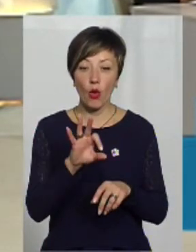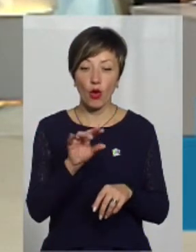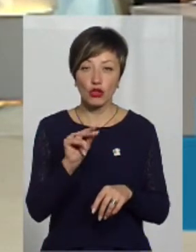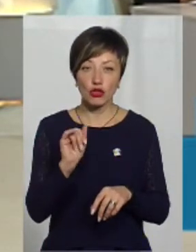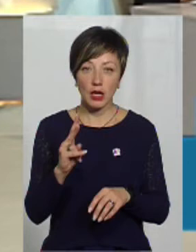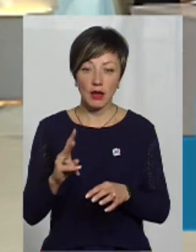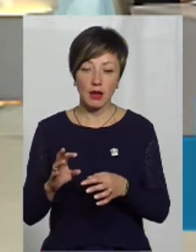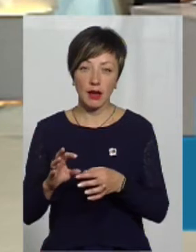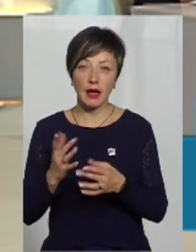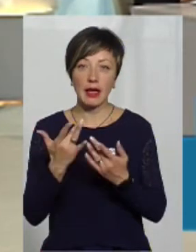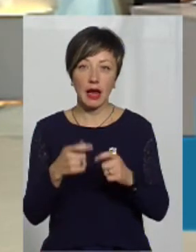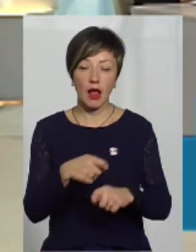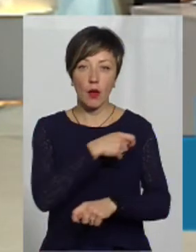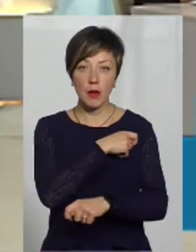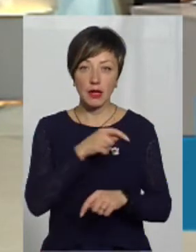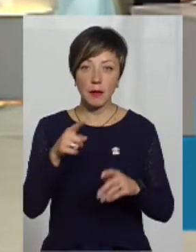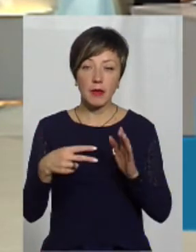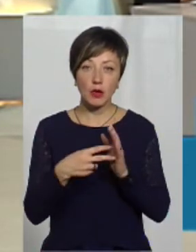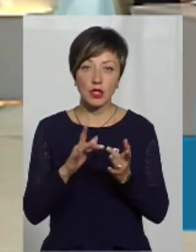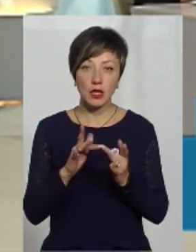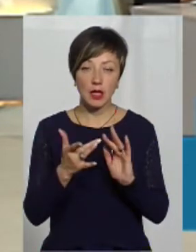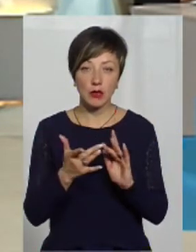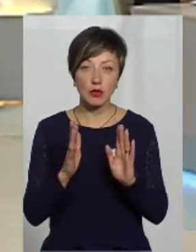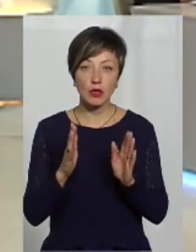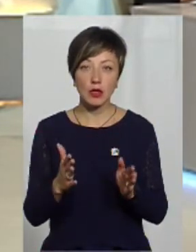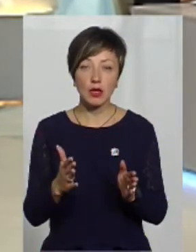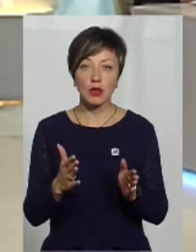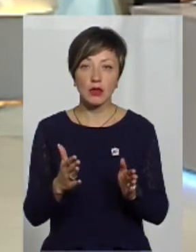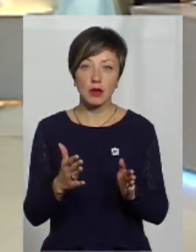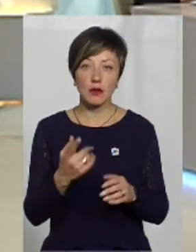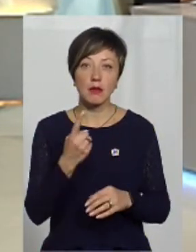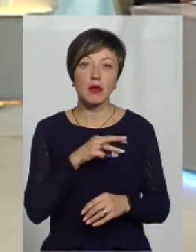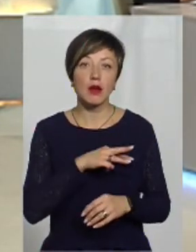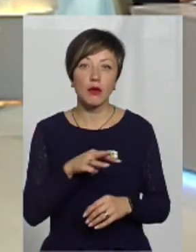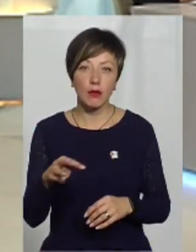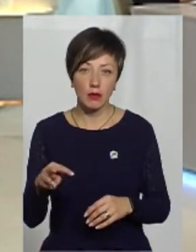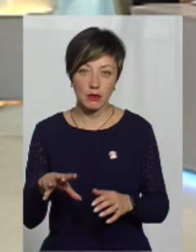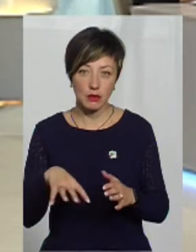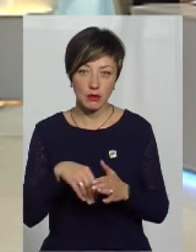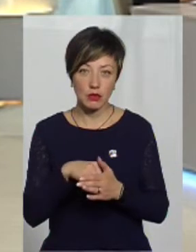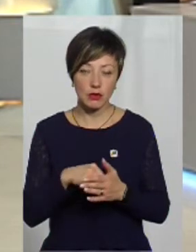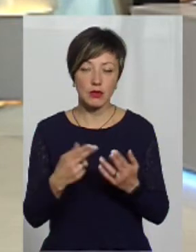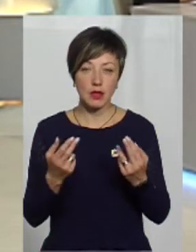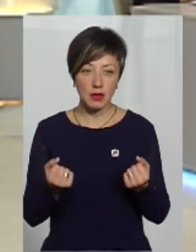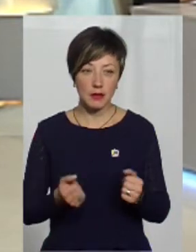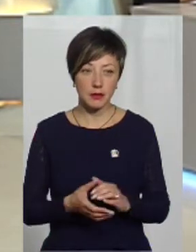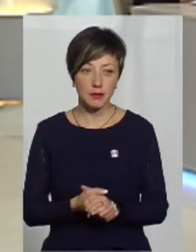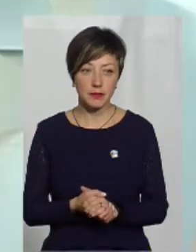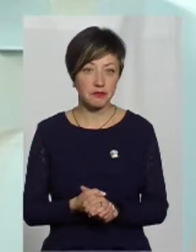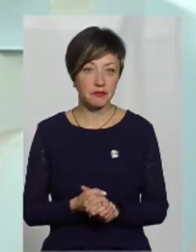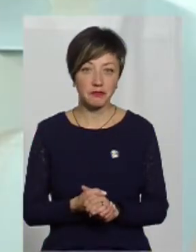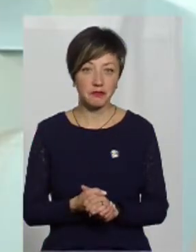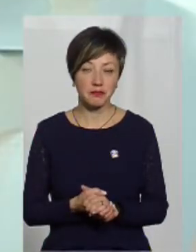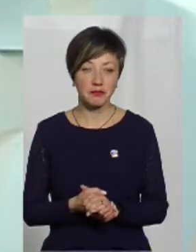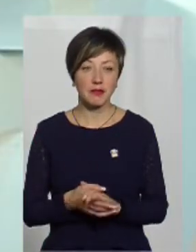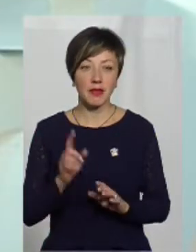де треба вести кілька кілометрів, то там підключення до інтернету мільйон коштує. Так. Да.